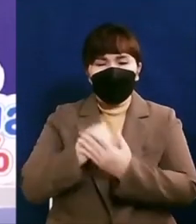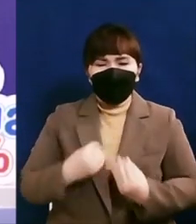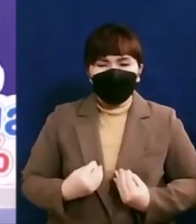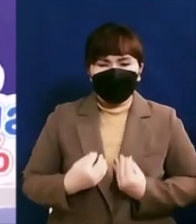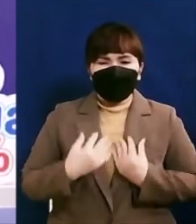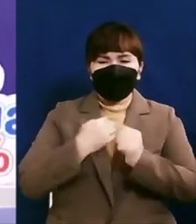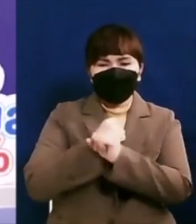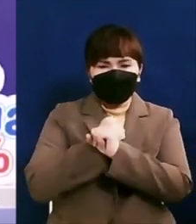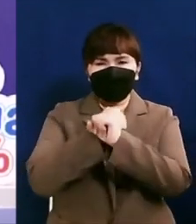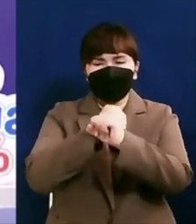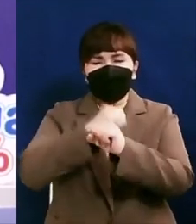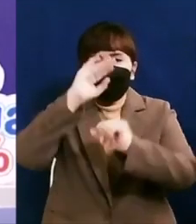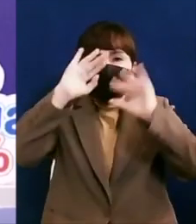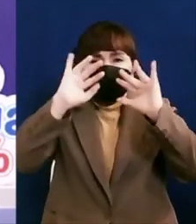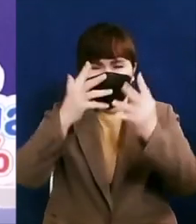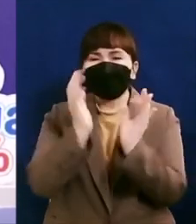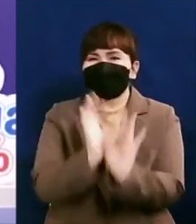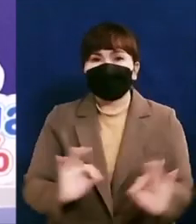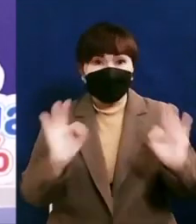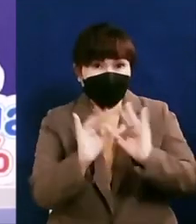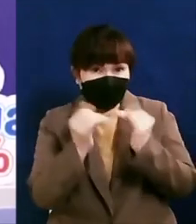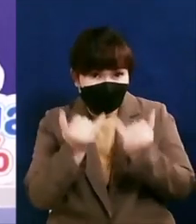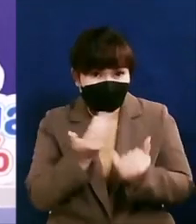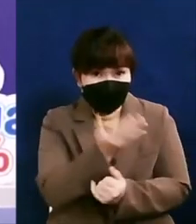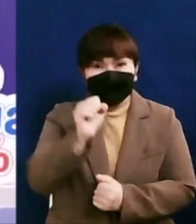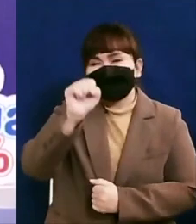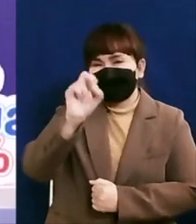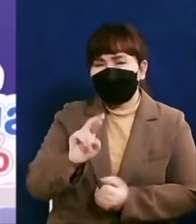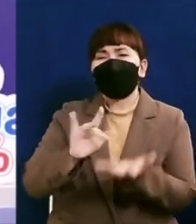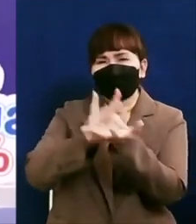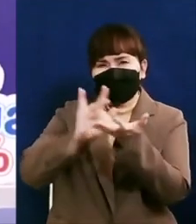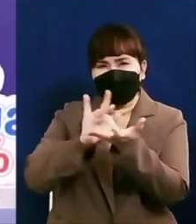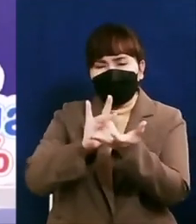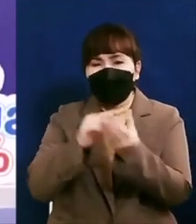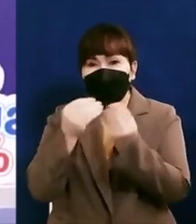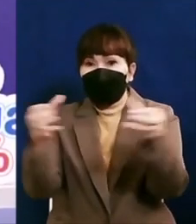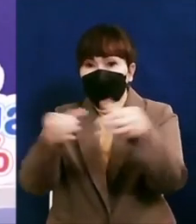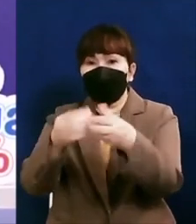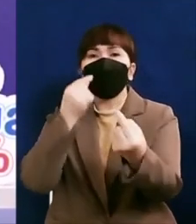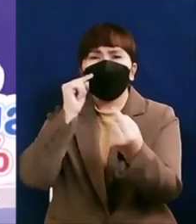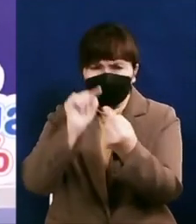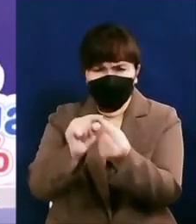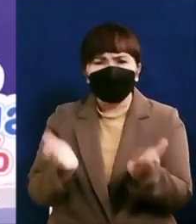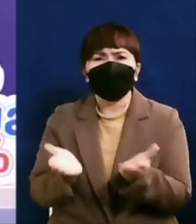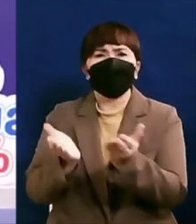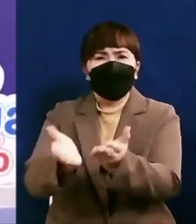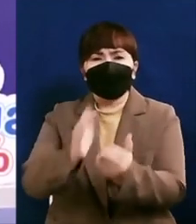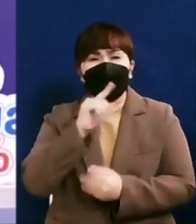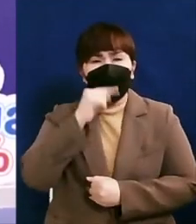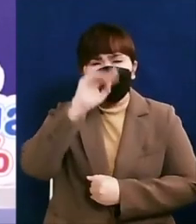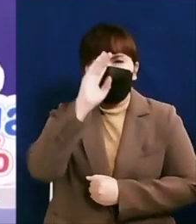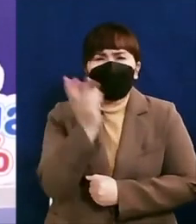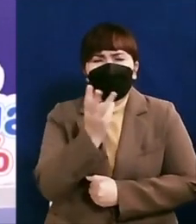พราะนั้นเป็นสิ่งสำคัญนะครับที่เราควรจะต้องสำรองยาเหล่านี้ให้กับคนที่ควรจะได้รับยานะ